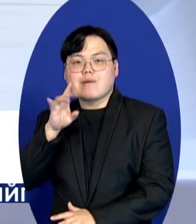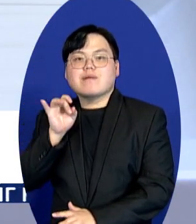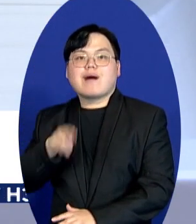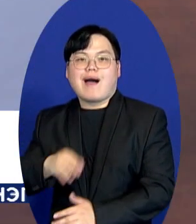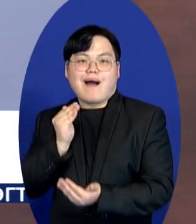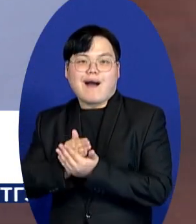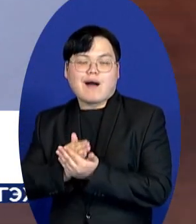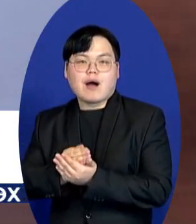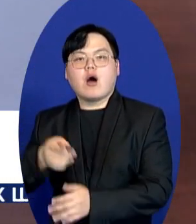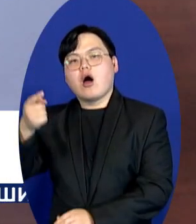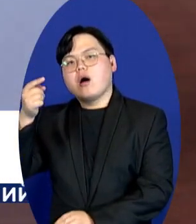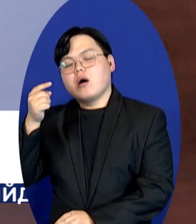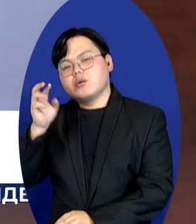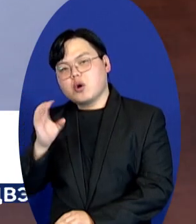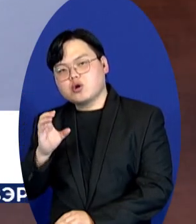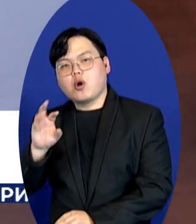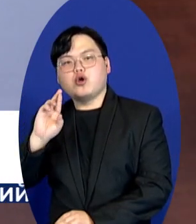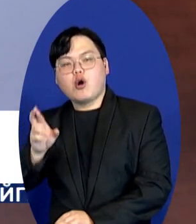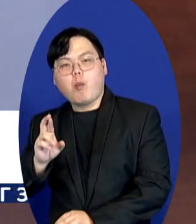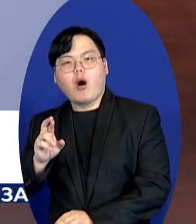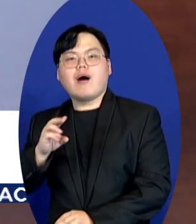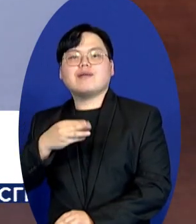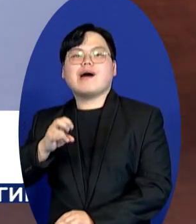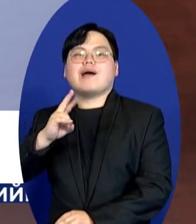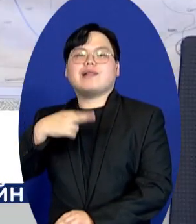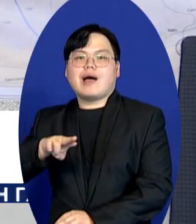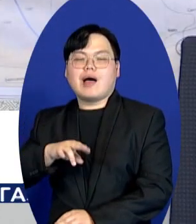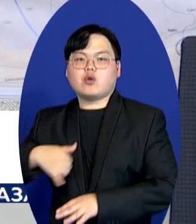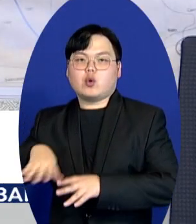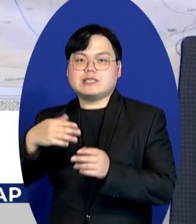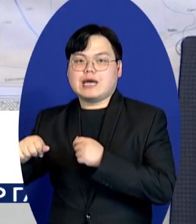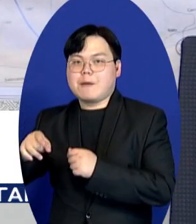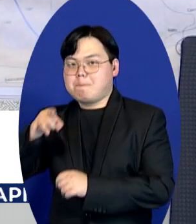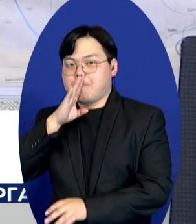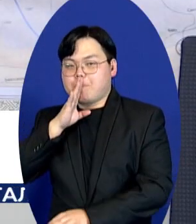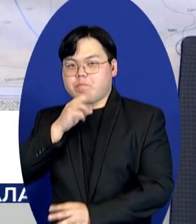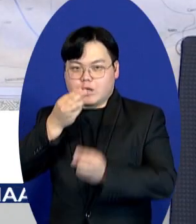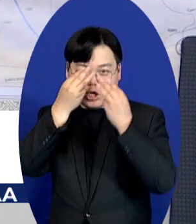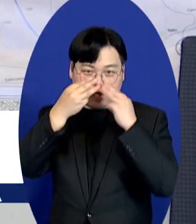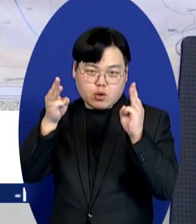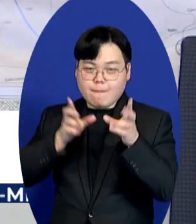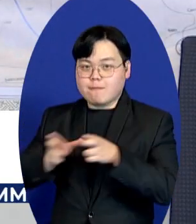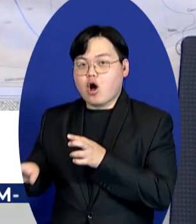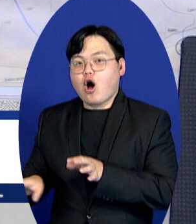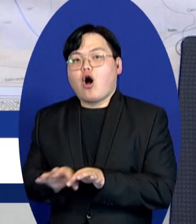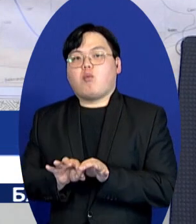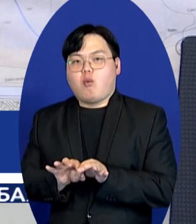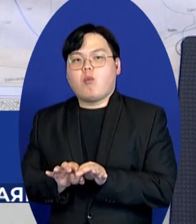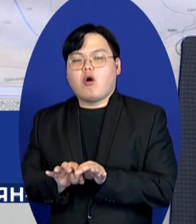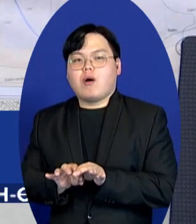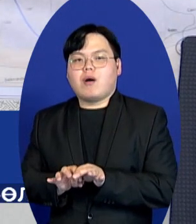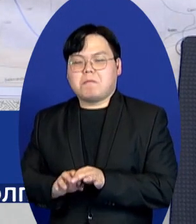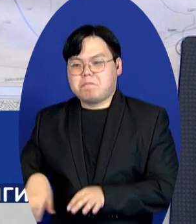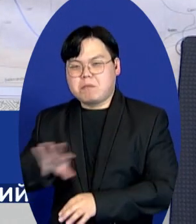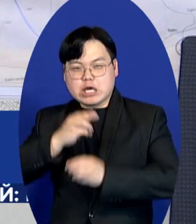Япон, Солонгос, Таиланд зэрэг орнуудад бүтээгдэхүүнээ гаргахаар болсон байна. Шинжлэх ухаан бизнес хоёр холбогдох тухай асуудал ахгүй. Одоо манай эрдэмтэд ямар